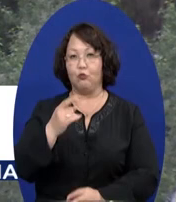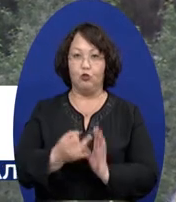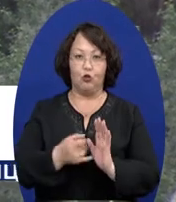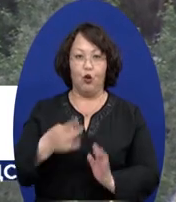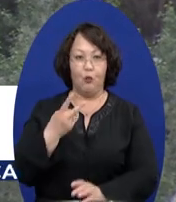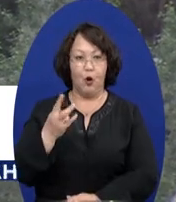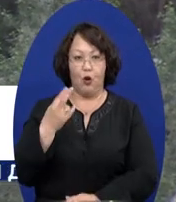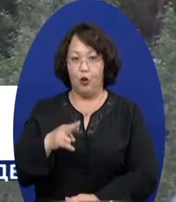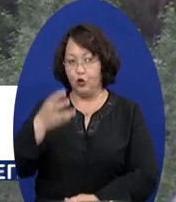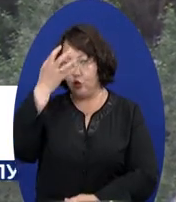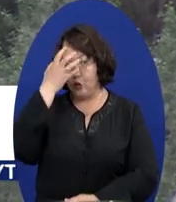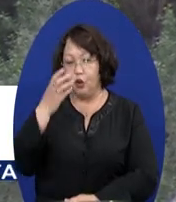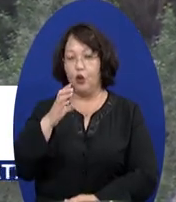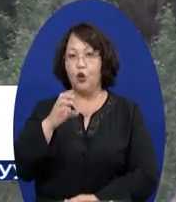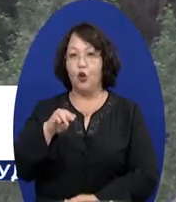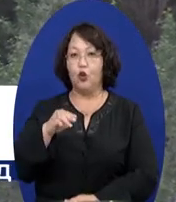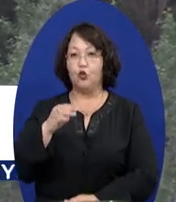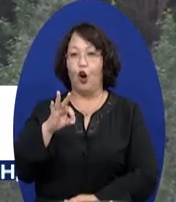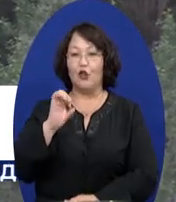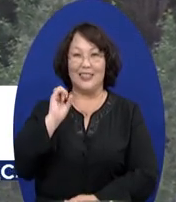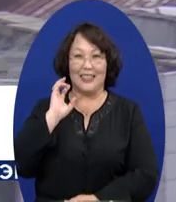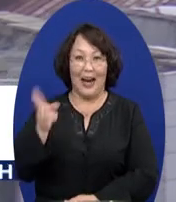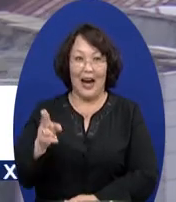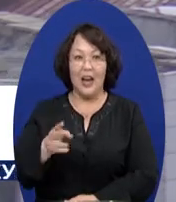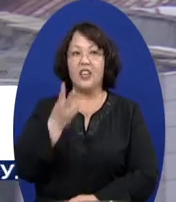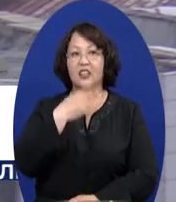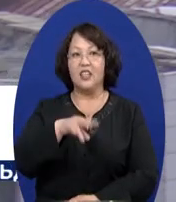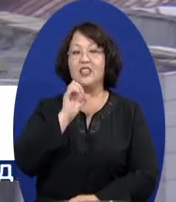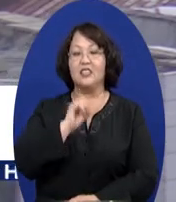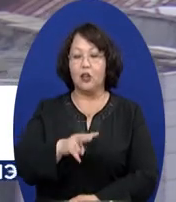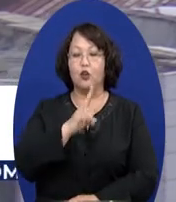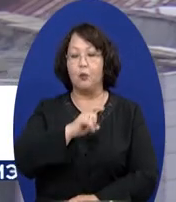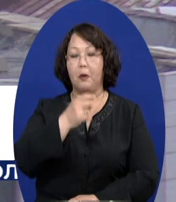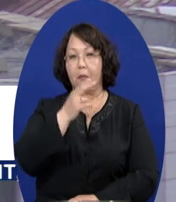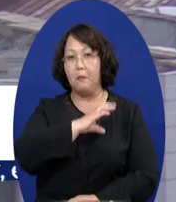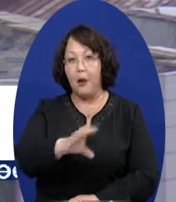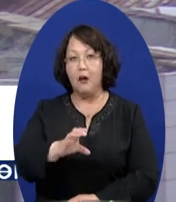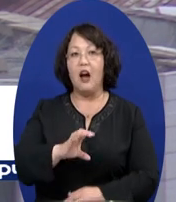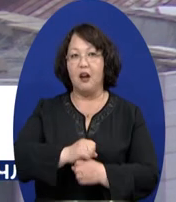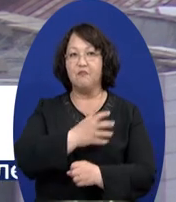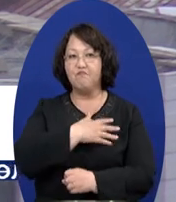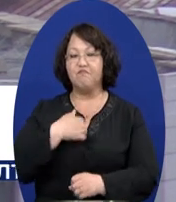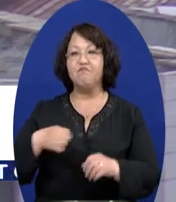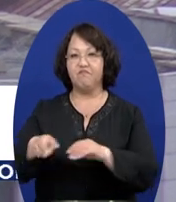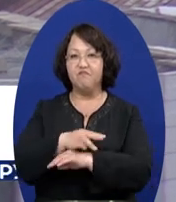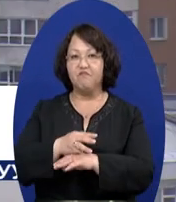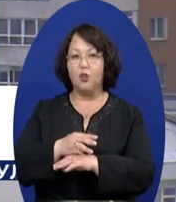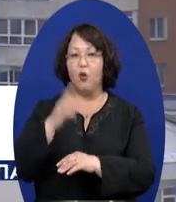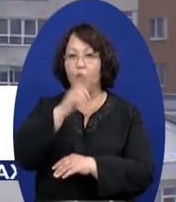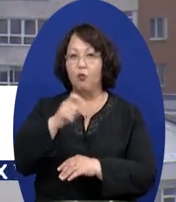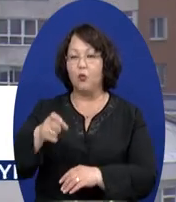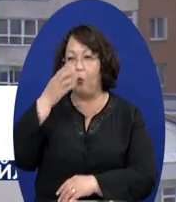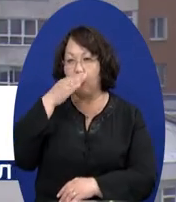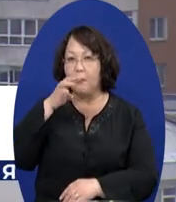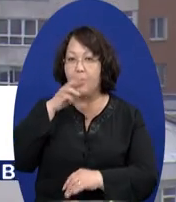онд Төрийн Орон Сууцны Корпорац, Нийслэлийн Орон Сууцны Корпорацийн төслийг хэрэгжүүлж байгаа менежер гэж бусдыг төөрөгдүүлэн орон